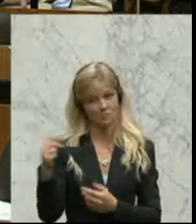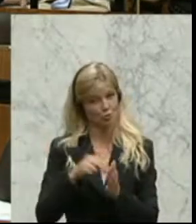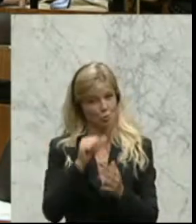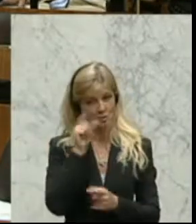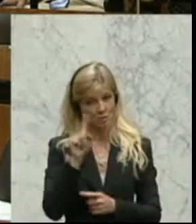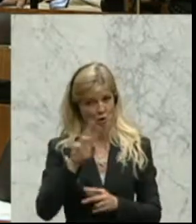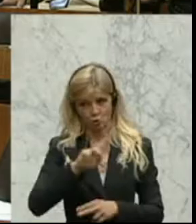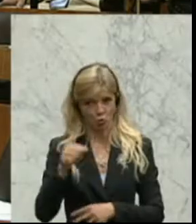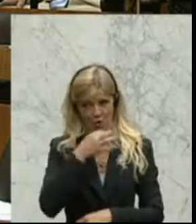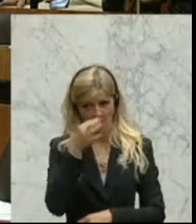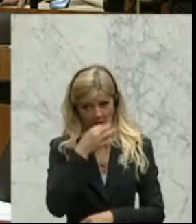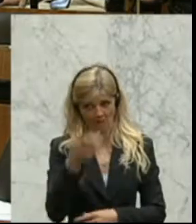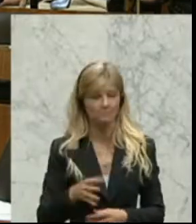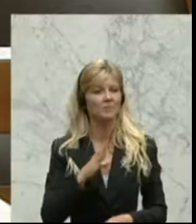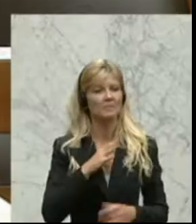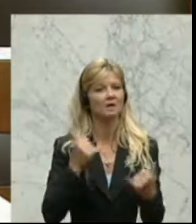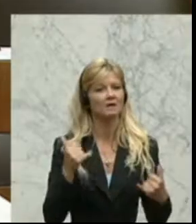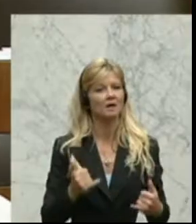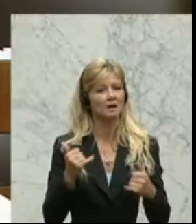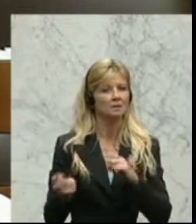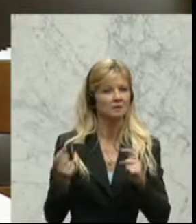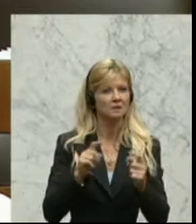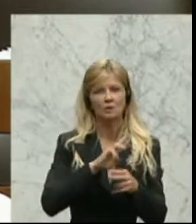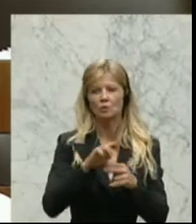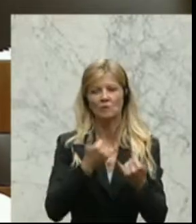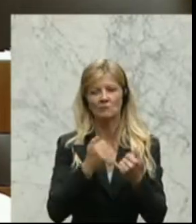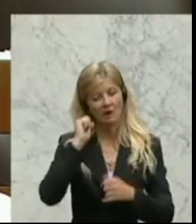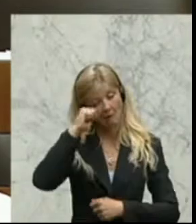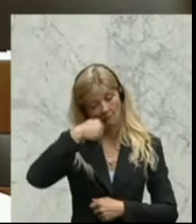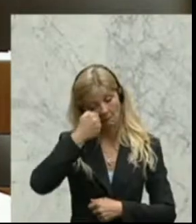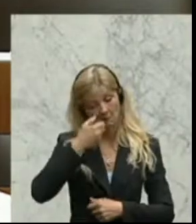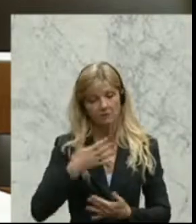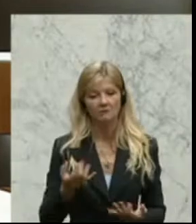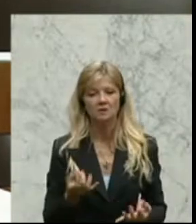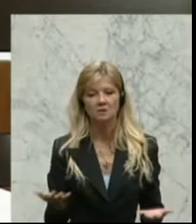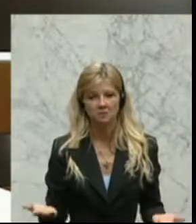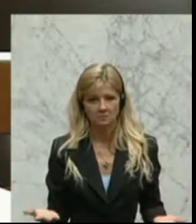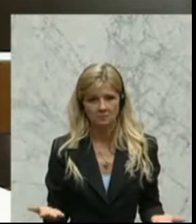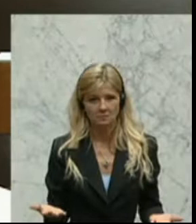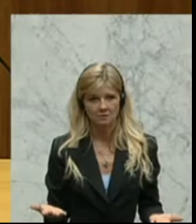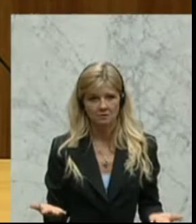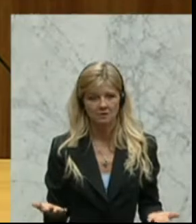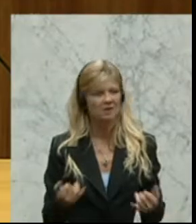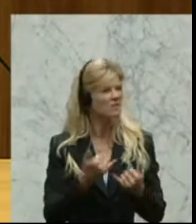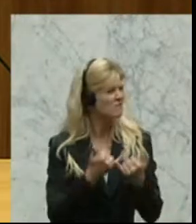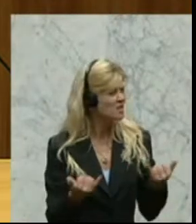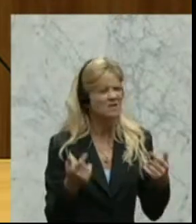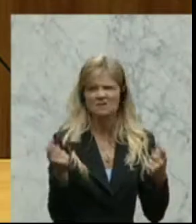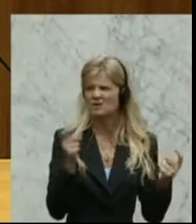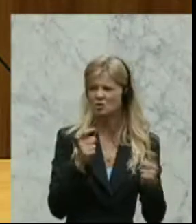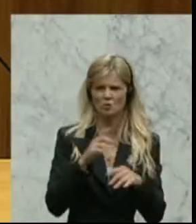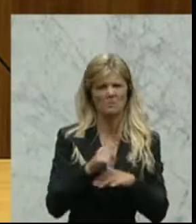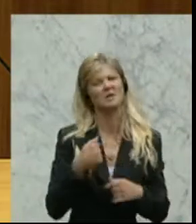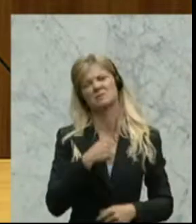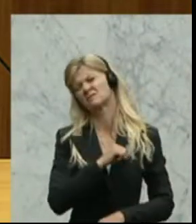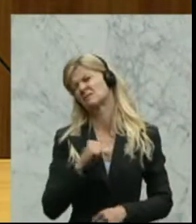Debatte überhaupt eine reine Augenauswischerei ist, ist wie die Debatte geführt wird, ich bin dann zu alt, wissen Sie, bis wir dann dran sind,